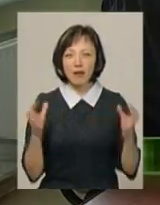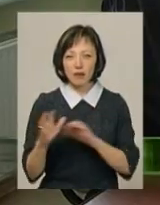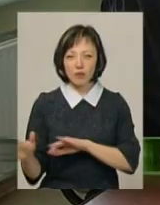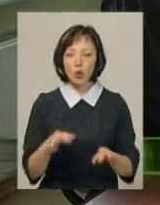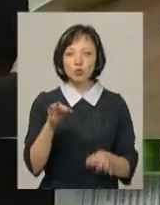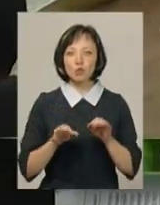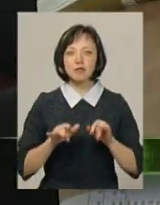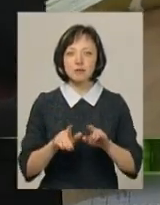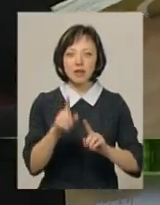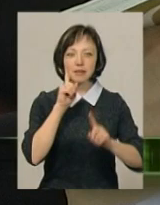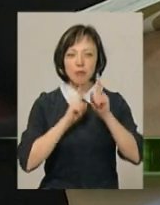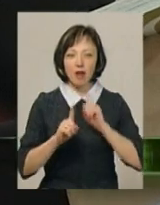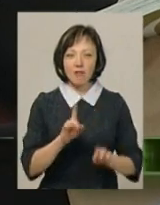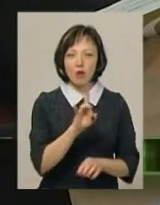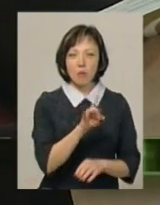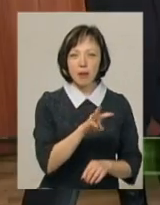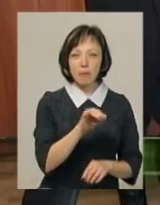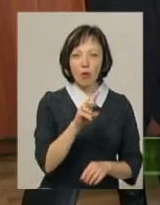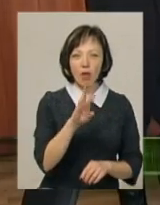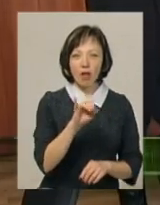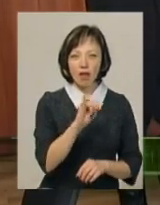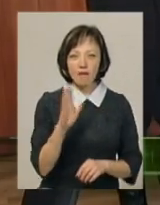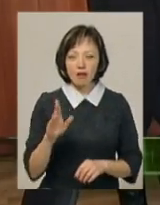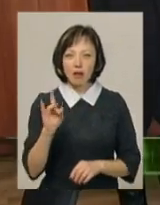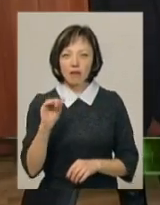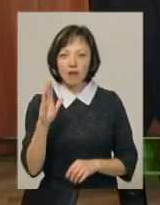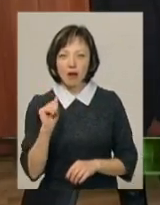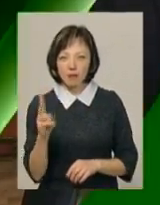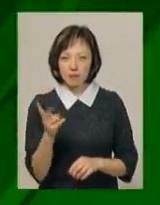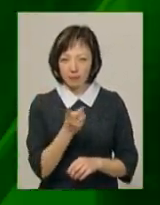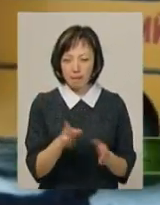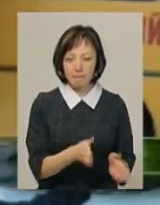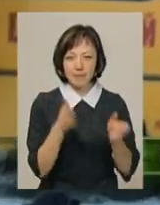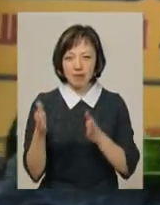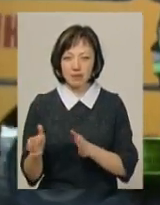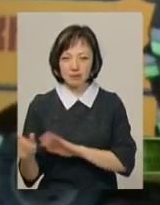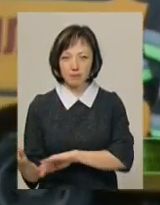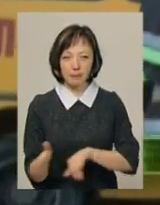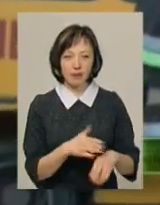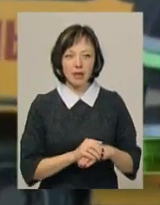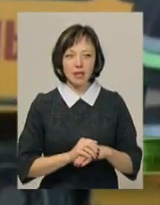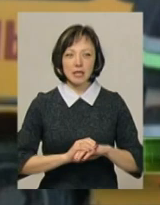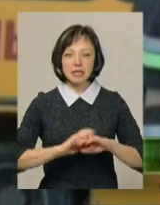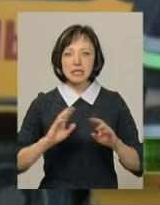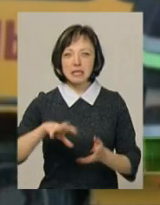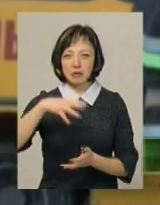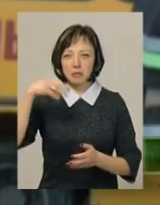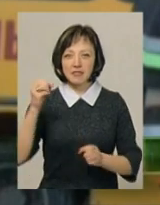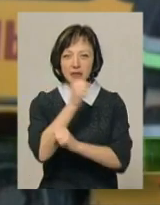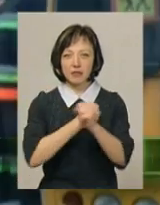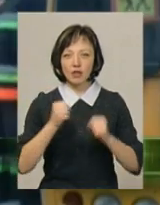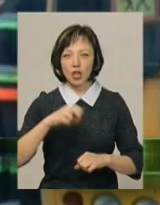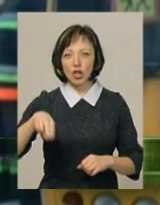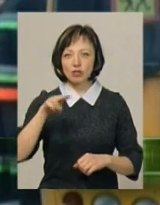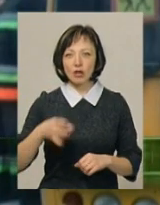справи. Засідання за справами Романа Миколаєва та Михайла Кривака перенесли. Задимівся двигун. У Дрежнянському районі